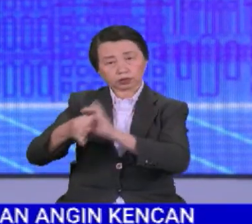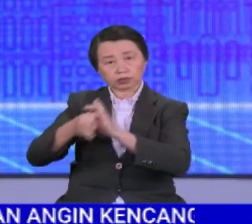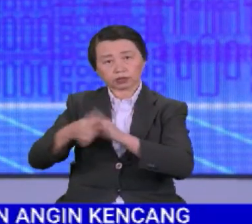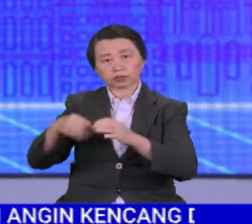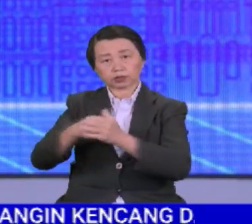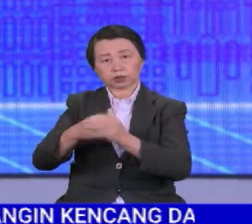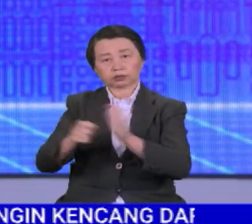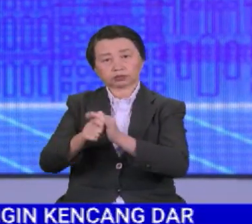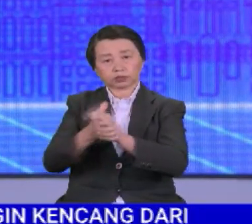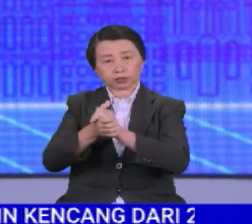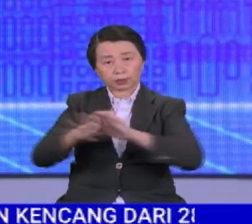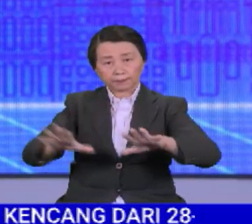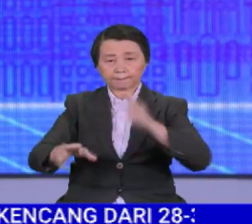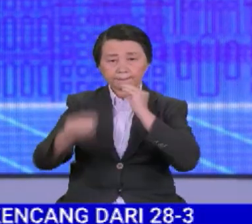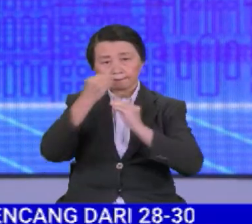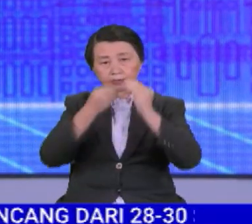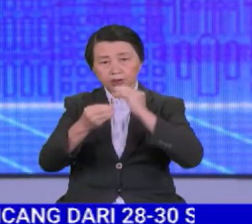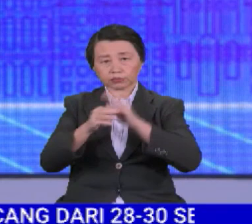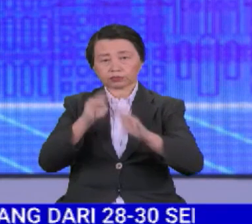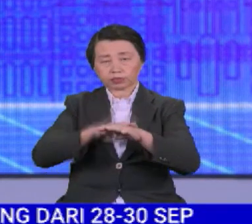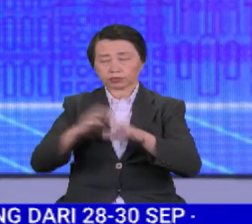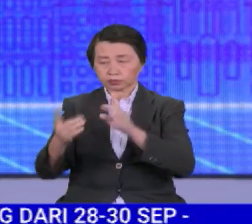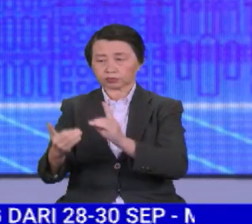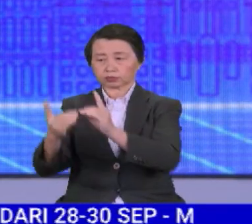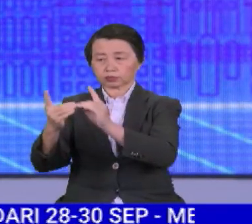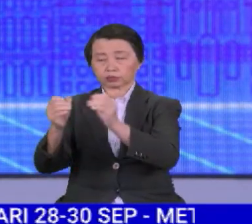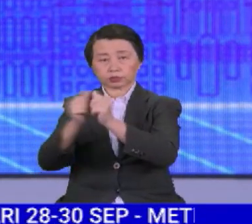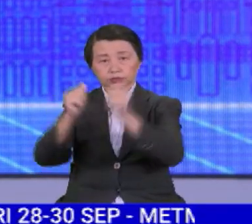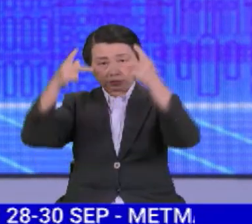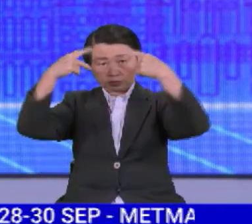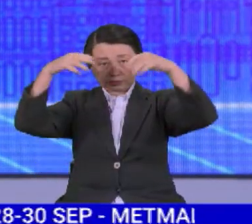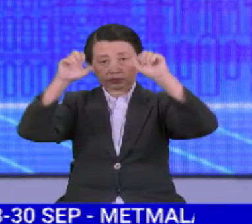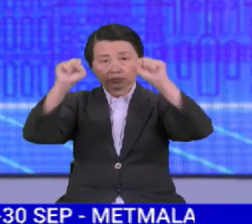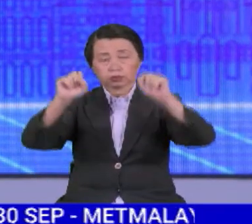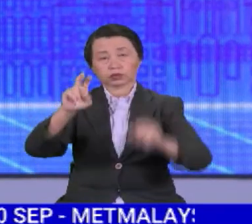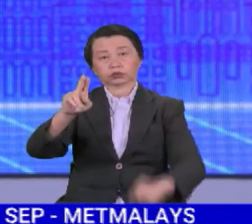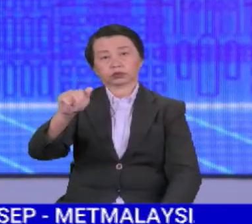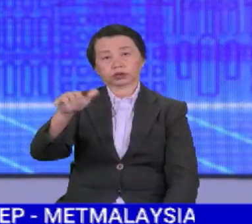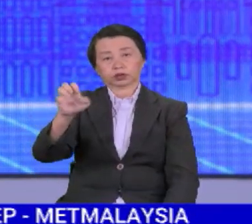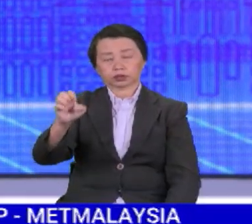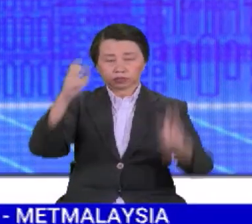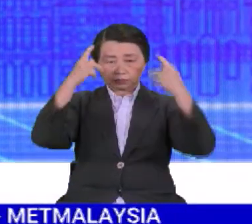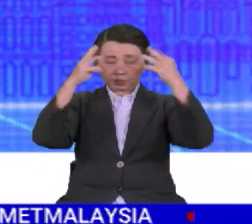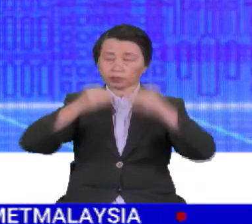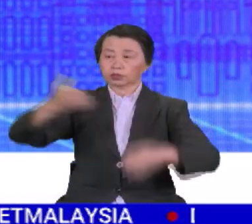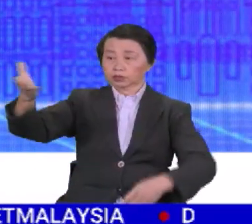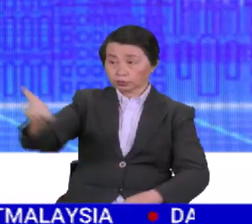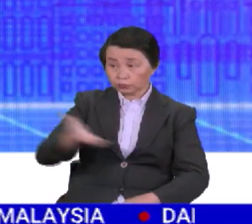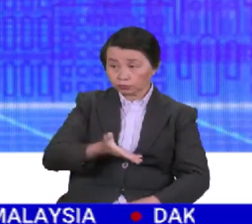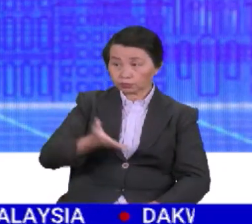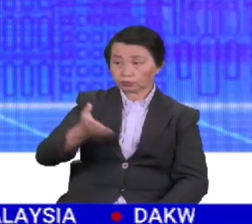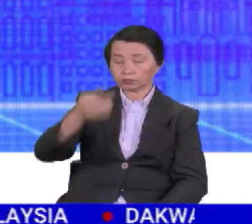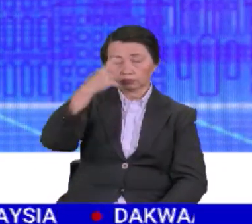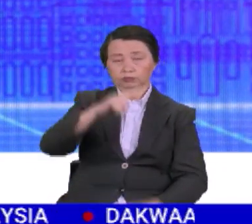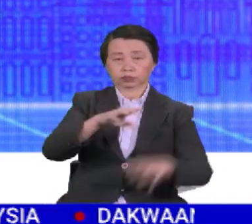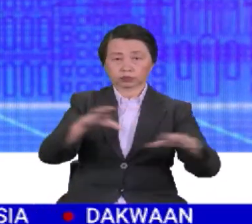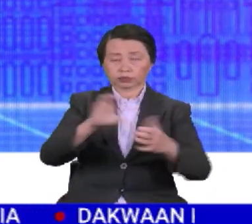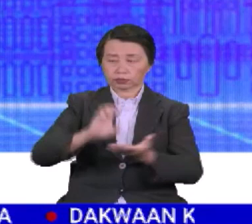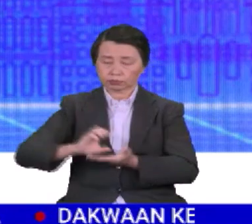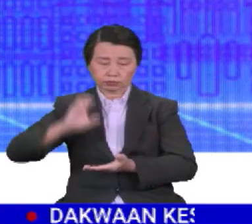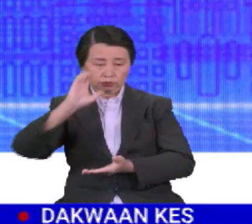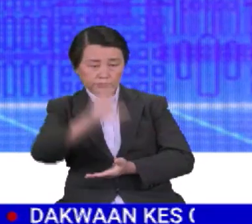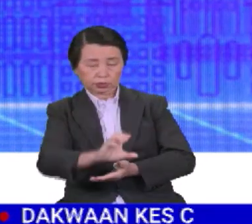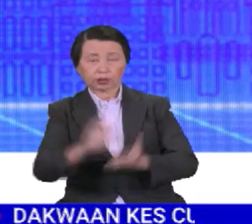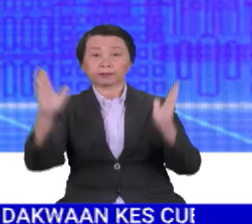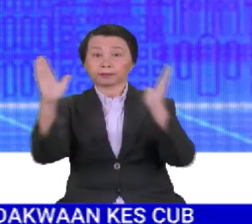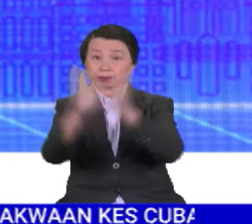dalam sekuriti makanan. Semasa pertemuannya dengan Presiden UAE, Perdana Menteri menjemput negara itu untuk membuat pelaburan